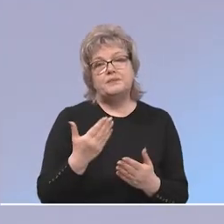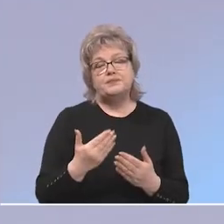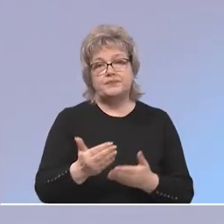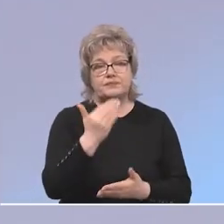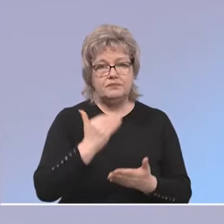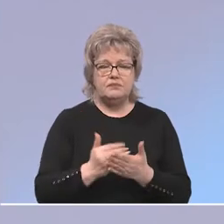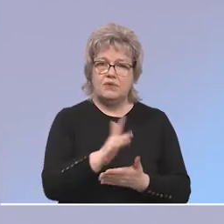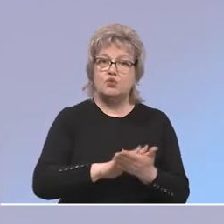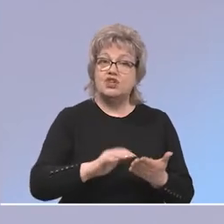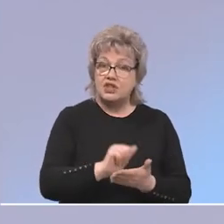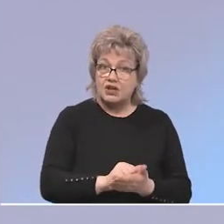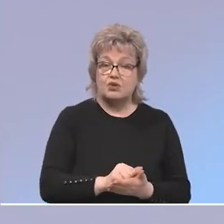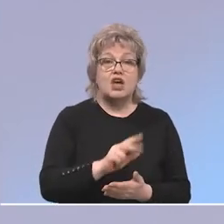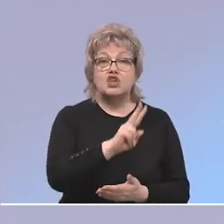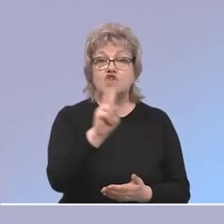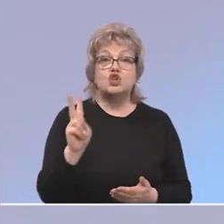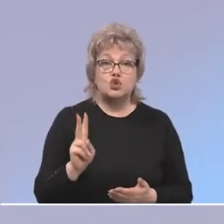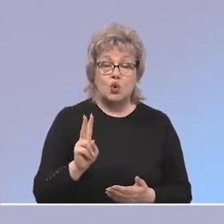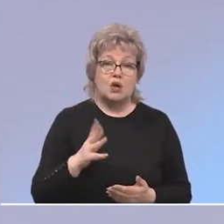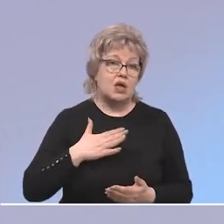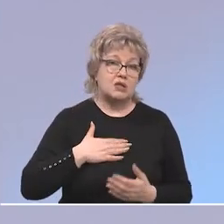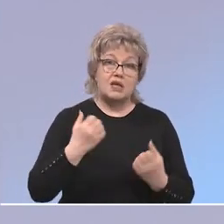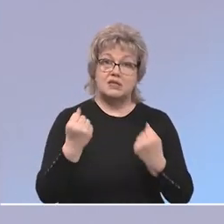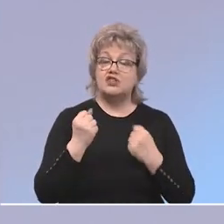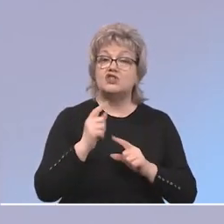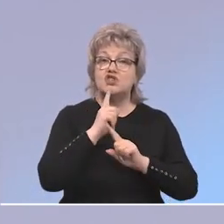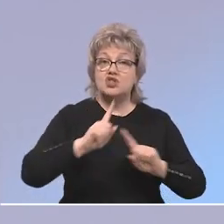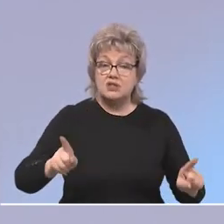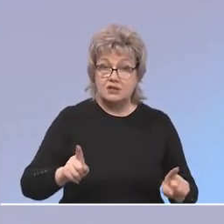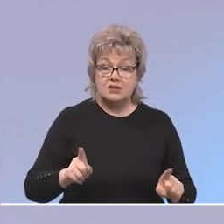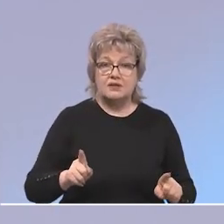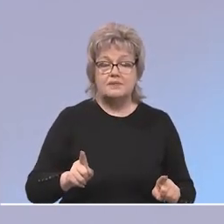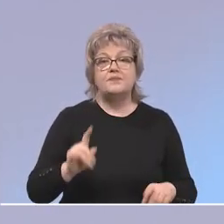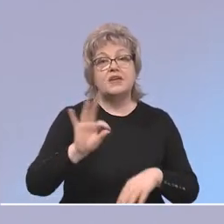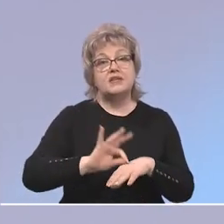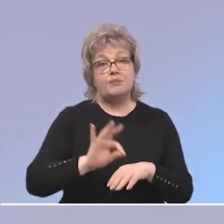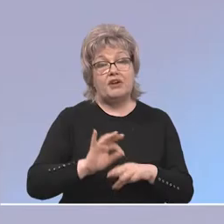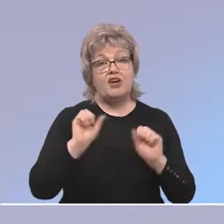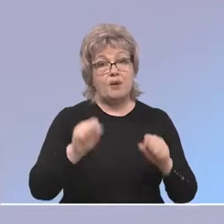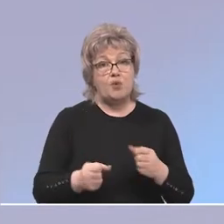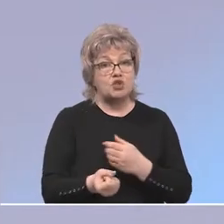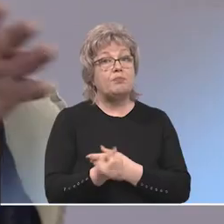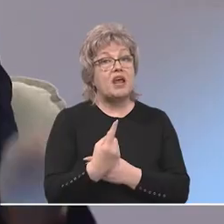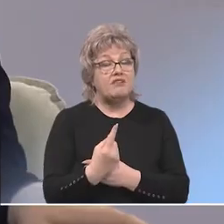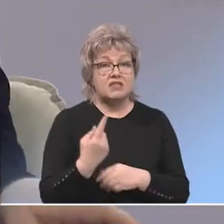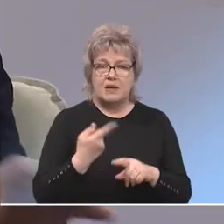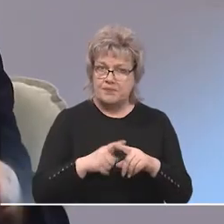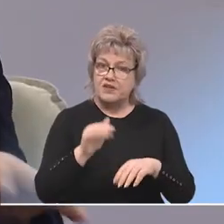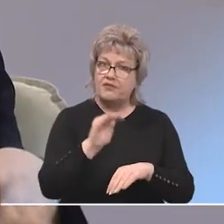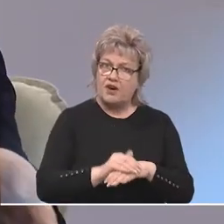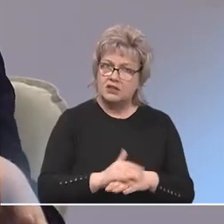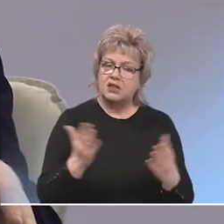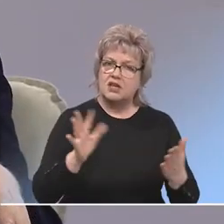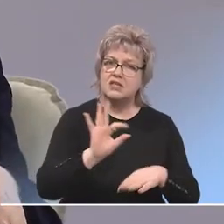приводящих к ее угнетению, то, соответственно, никто нас не защитит, и заболевание может проявиться. А эти факторы, это